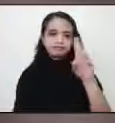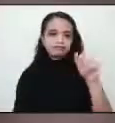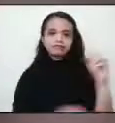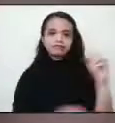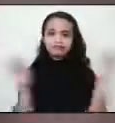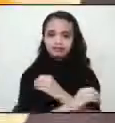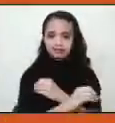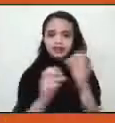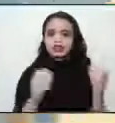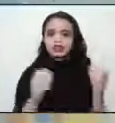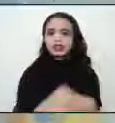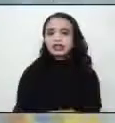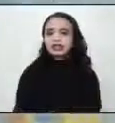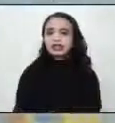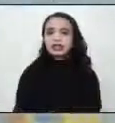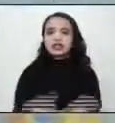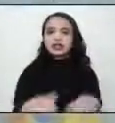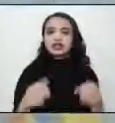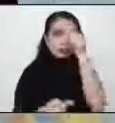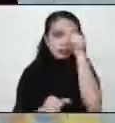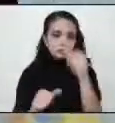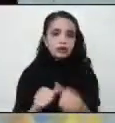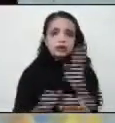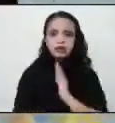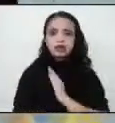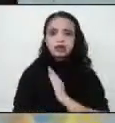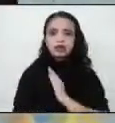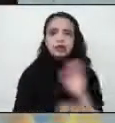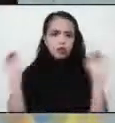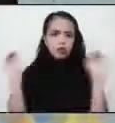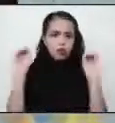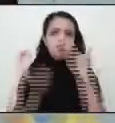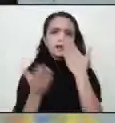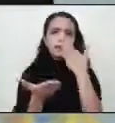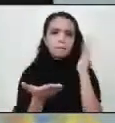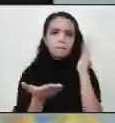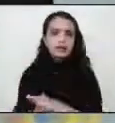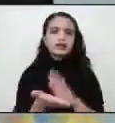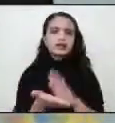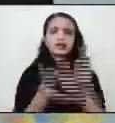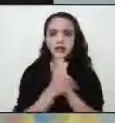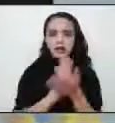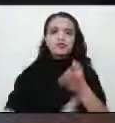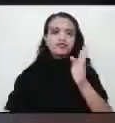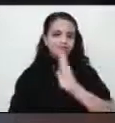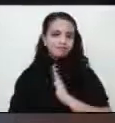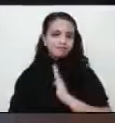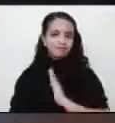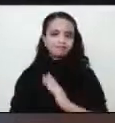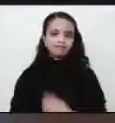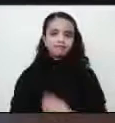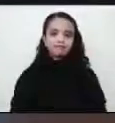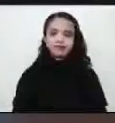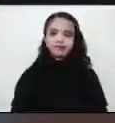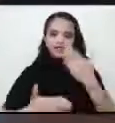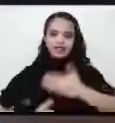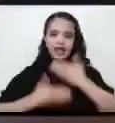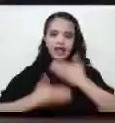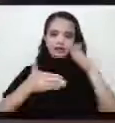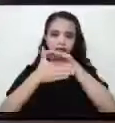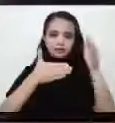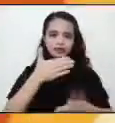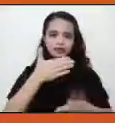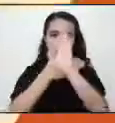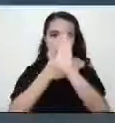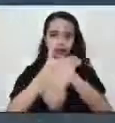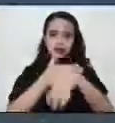at Natalie Hart. Dito ibinahagi ng mga bida ang kanilang mga hindi malilimutang experiences habang nagsushooting sila sa